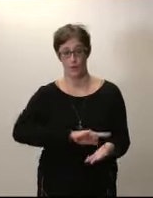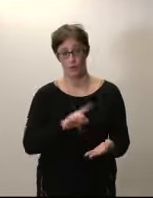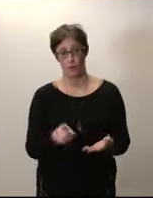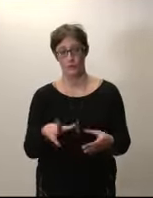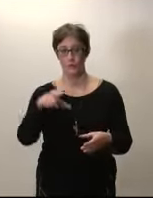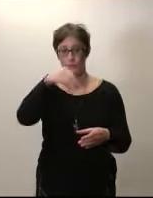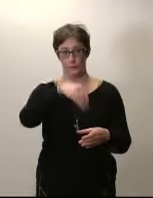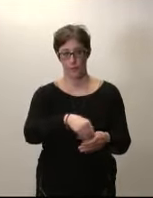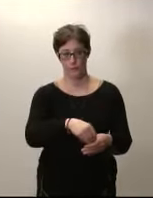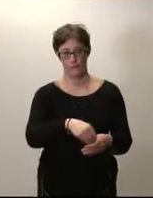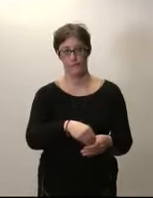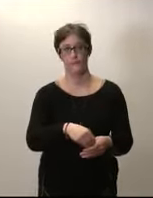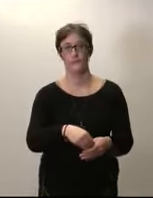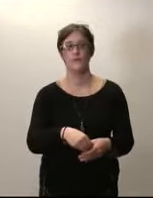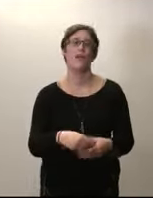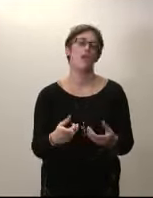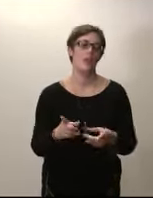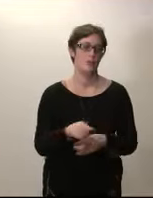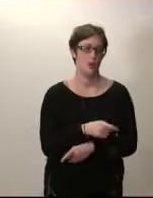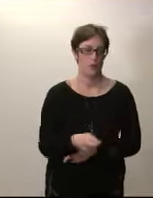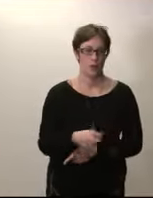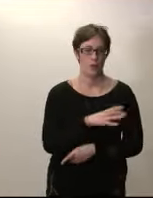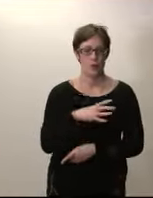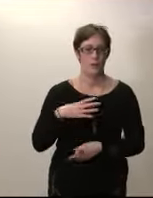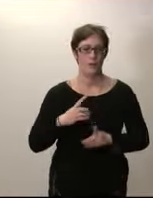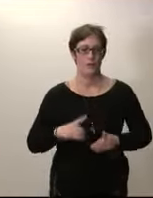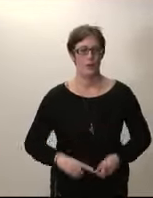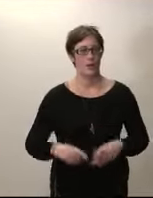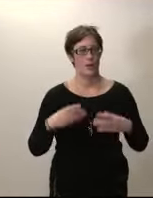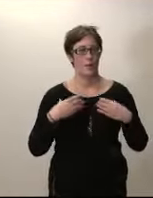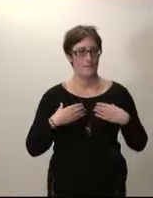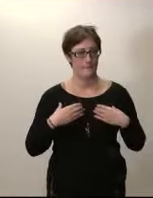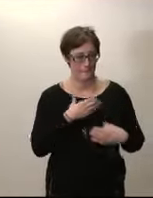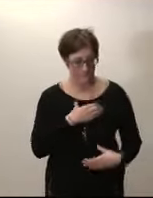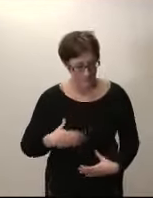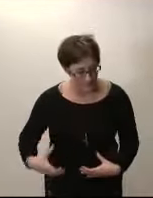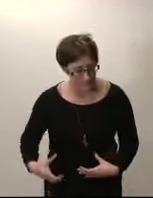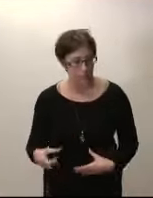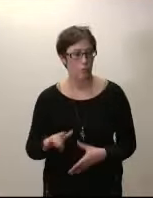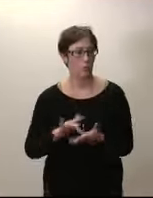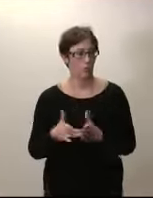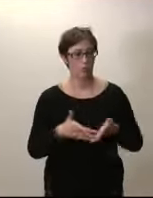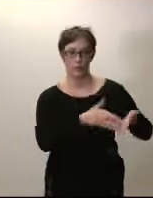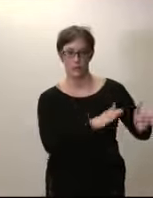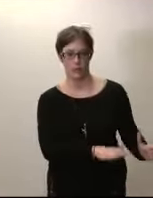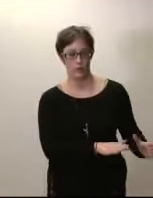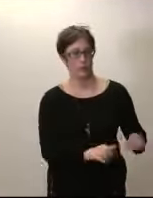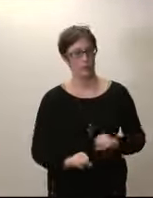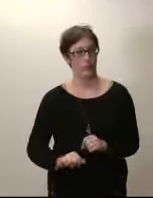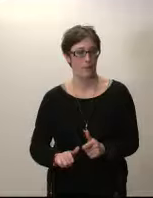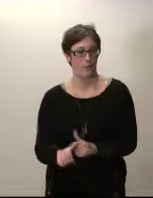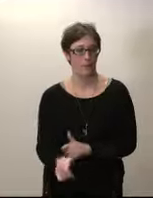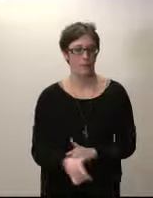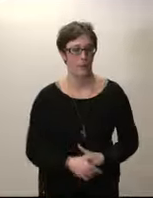et autoriser Madame le député maire à prendre toutes les mesures nécessaires à la mise en œuvre de cette délibération. Merci,